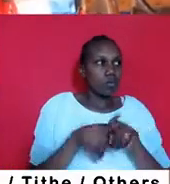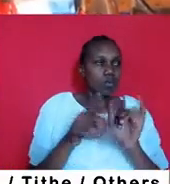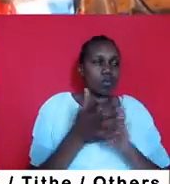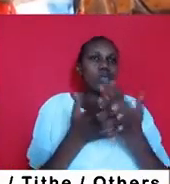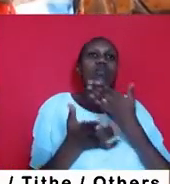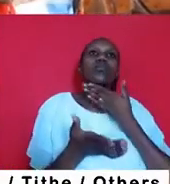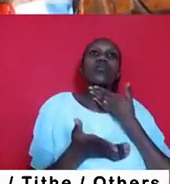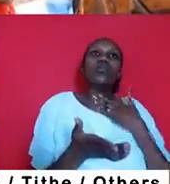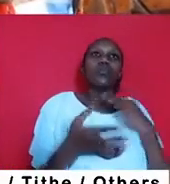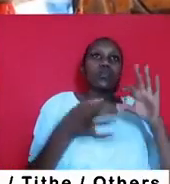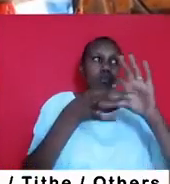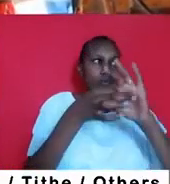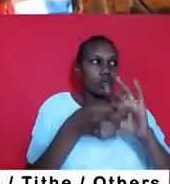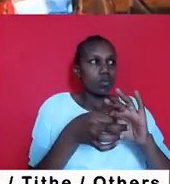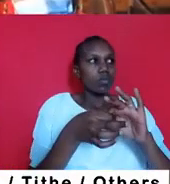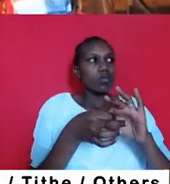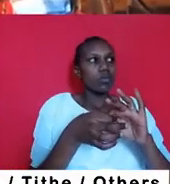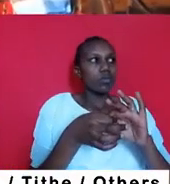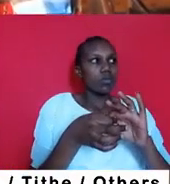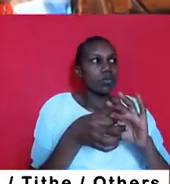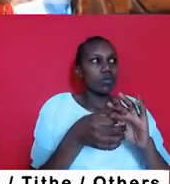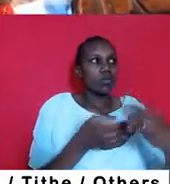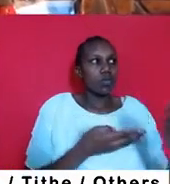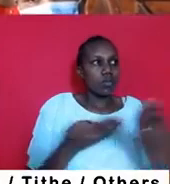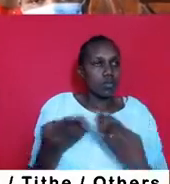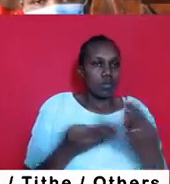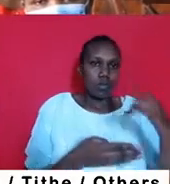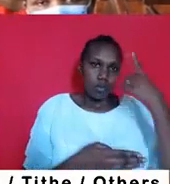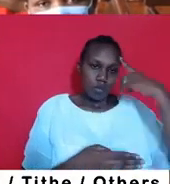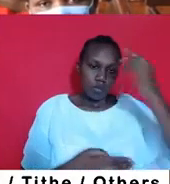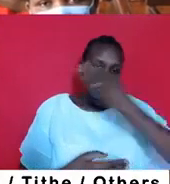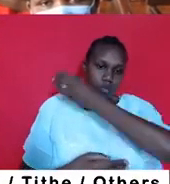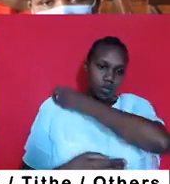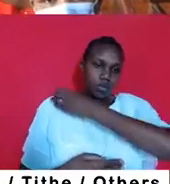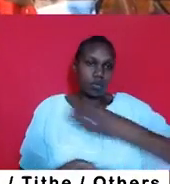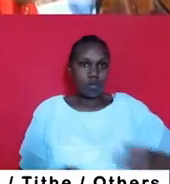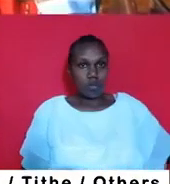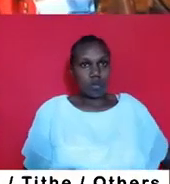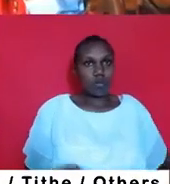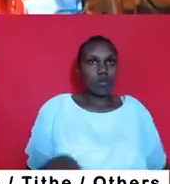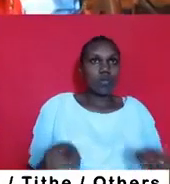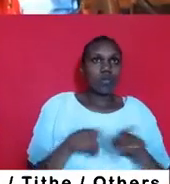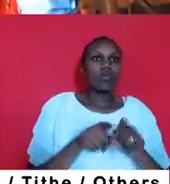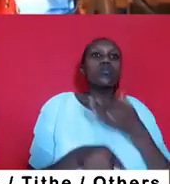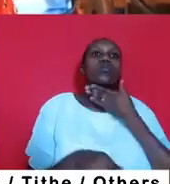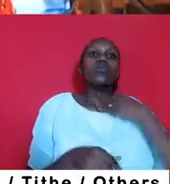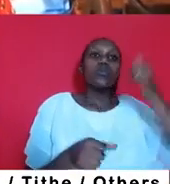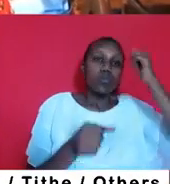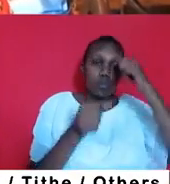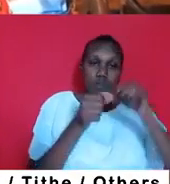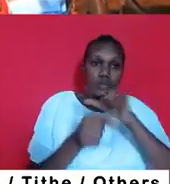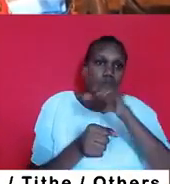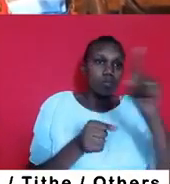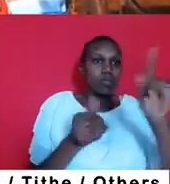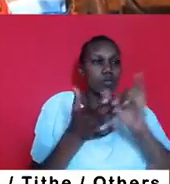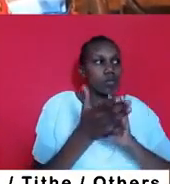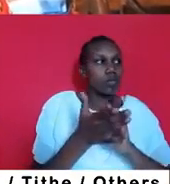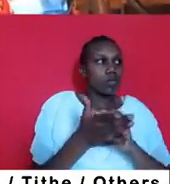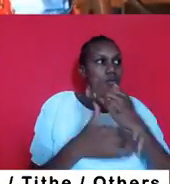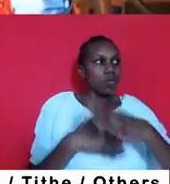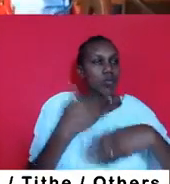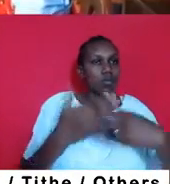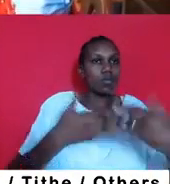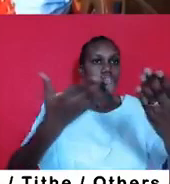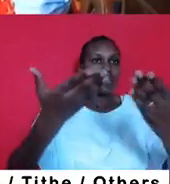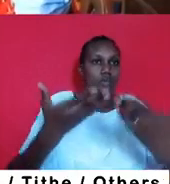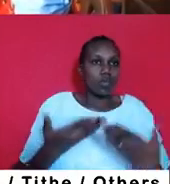wangependa kuingia katika huduma ya ushering. Tungependa kuwakumbusha ya kuwa nyote mumealikwa